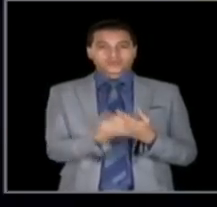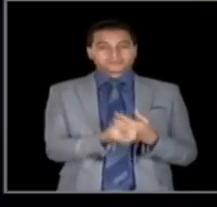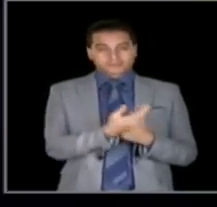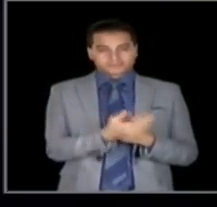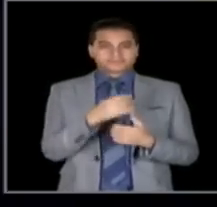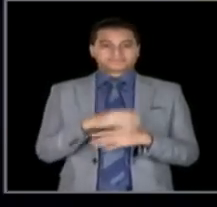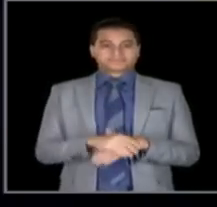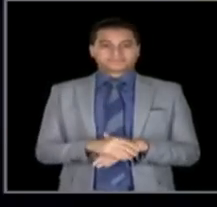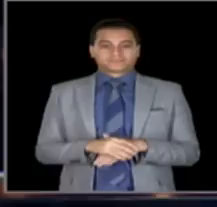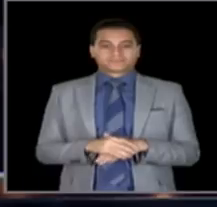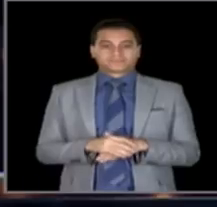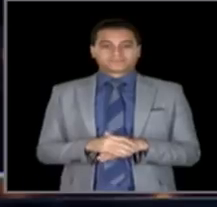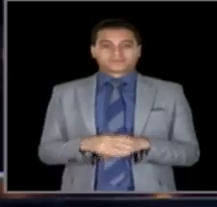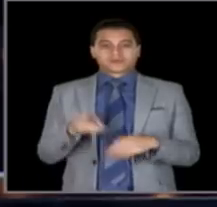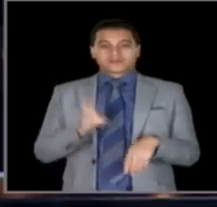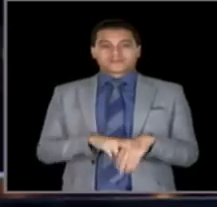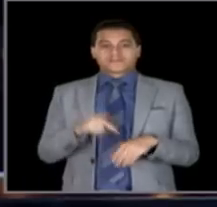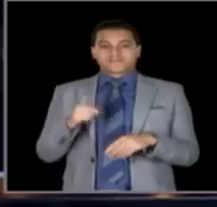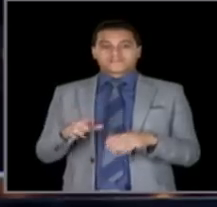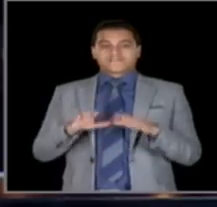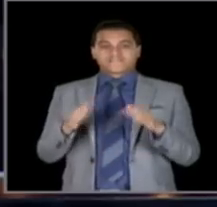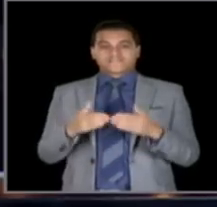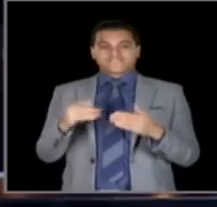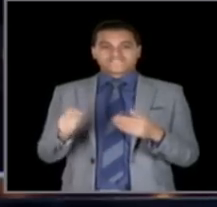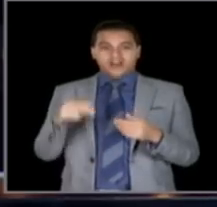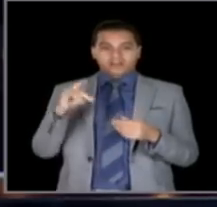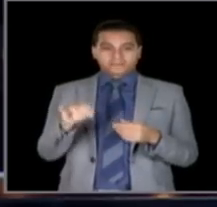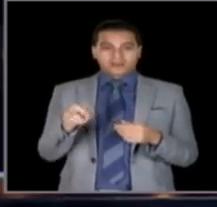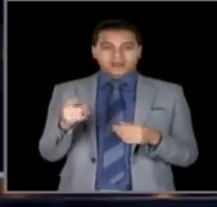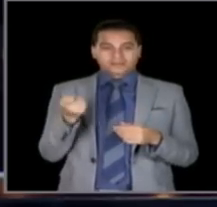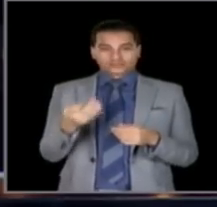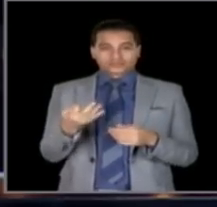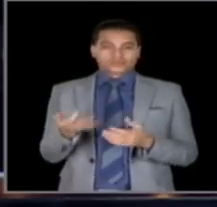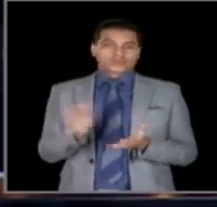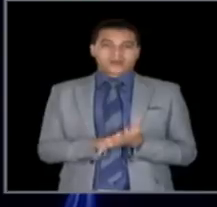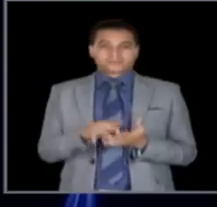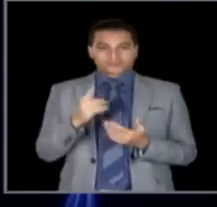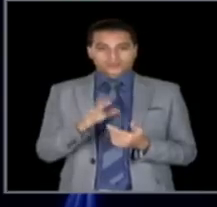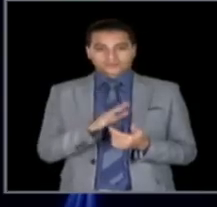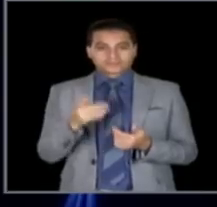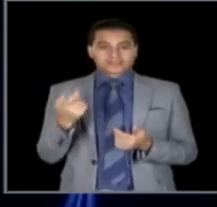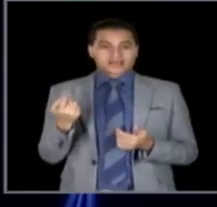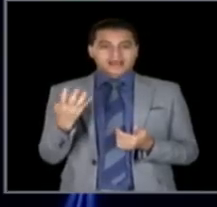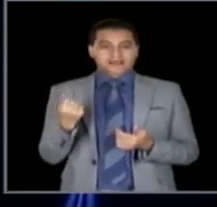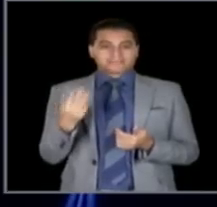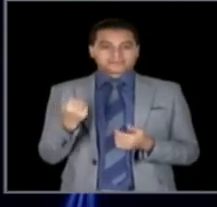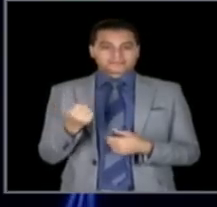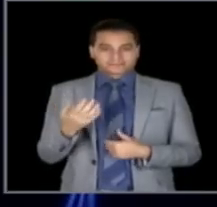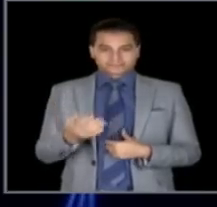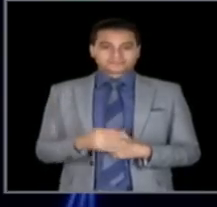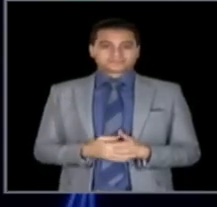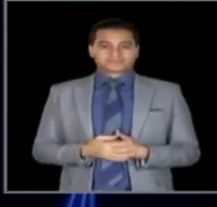بقيتوا 55. فاطمة كنتوا 35 وإجابة واحدة بس صح،